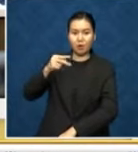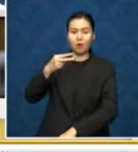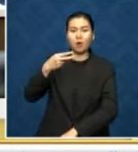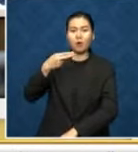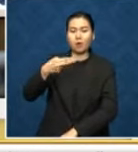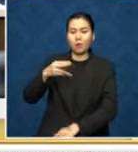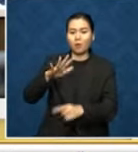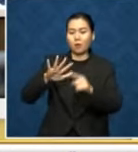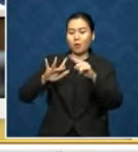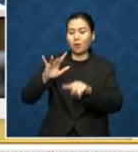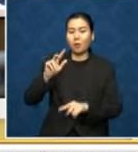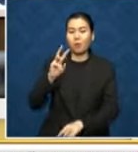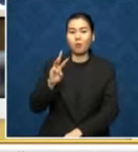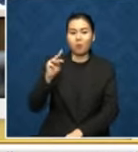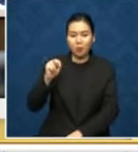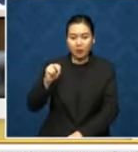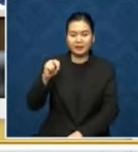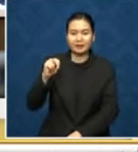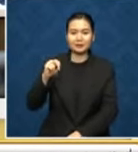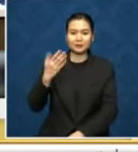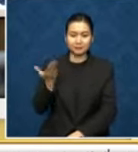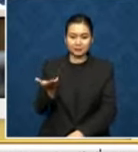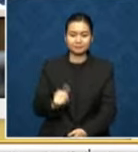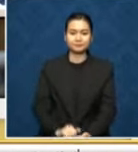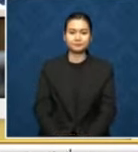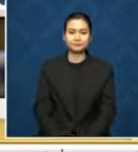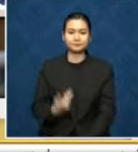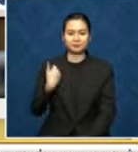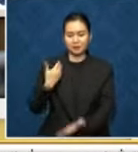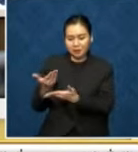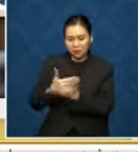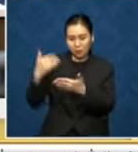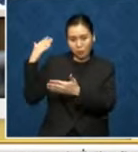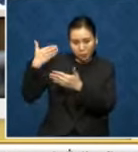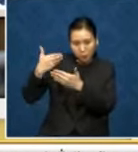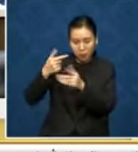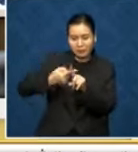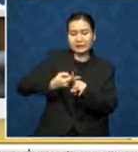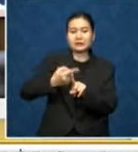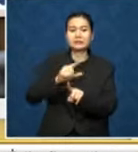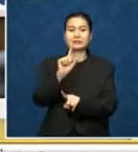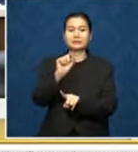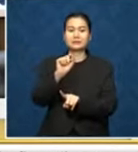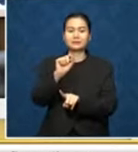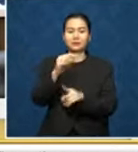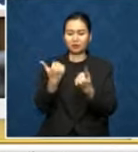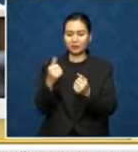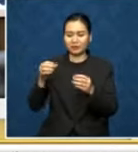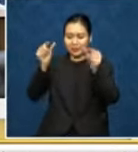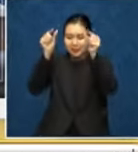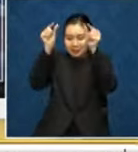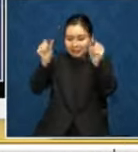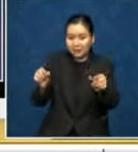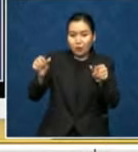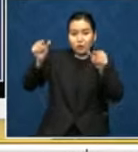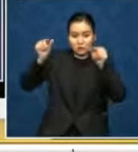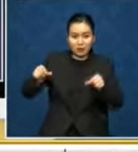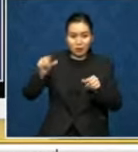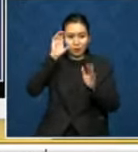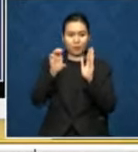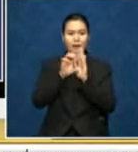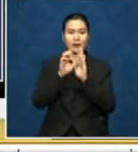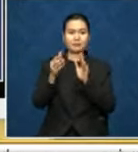มื่อเดือนมีนาปี65นะครับและหลังผ่านมาประมาณ20เดือนครับ ตอนนี้เห็นแต่เสานะครับขอสไลด์ด้วยนะครับส